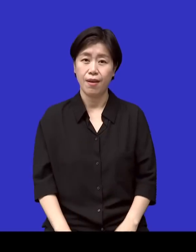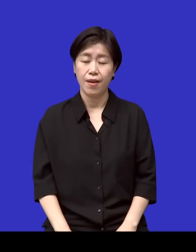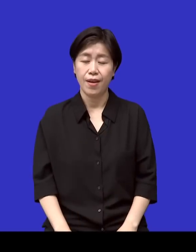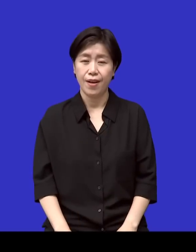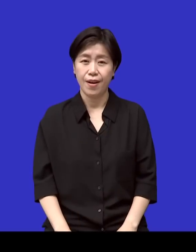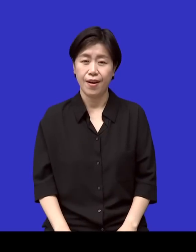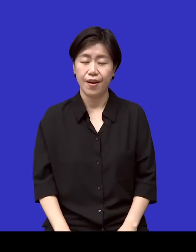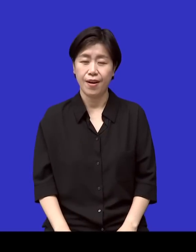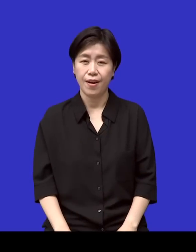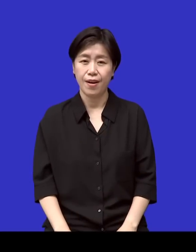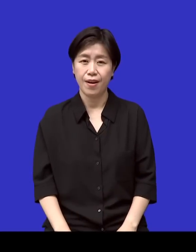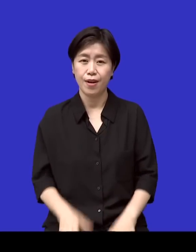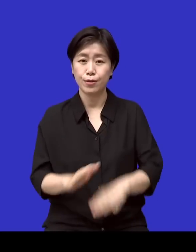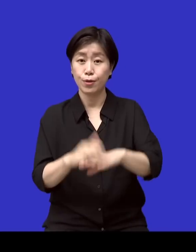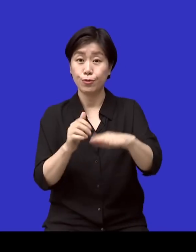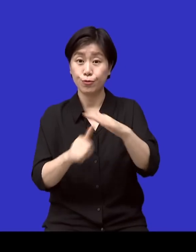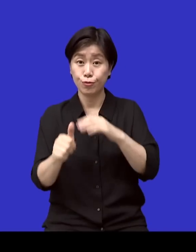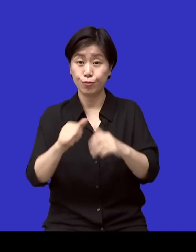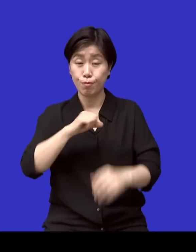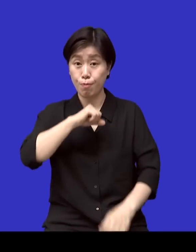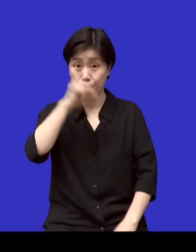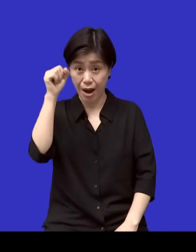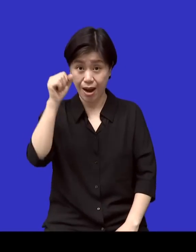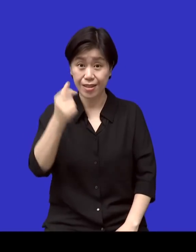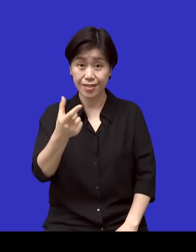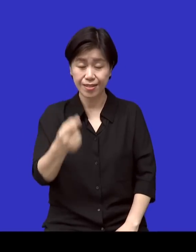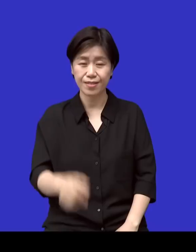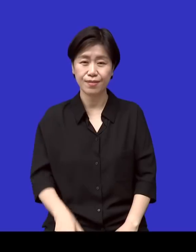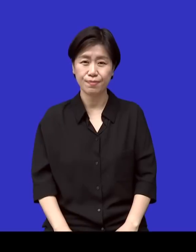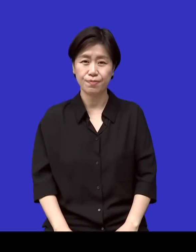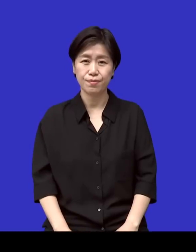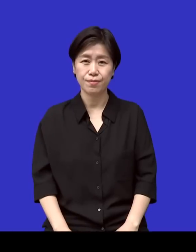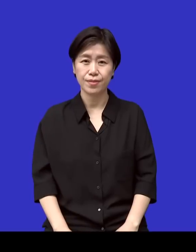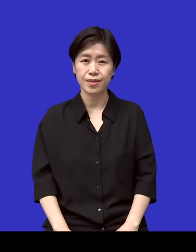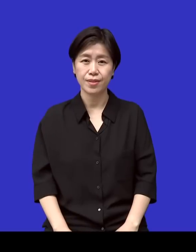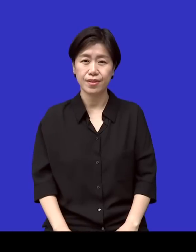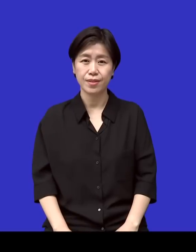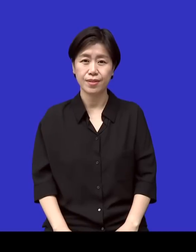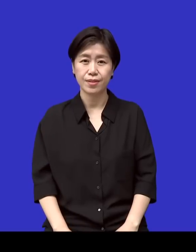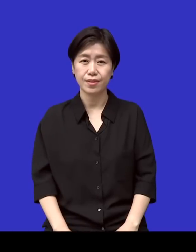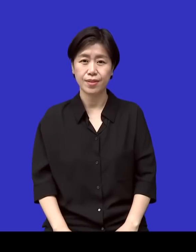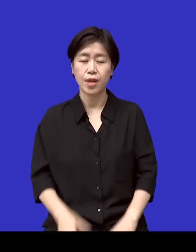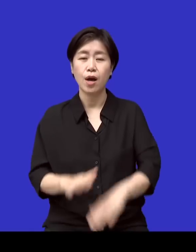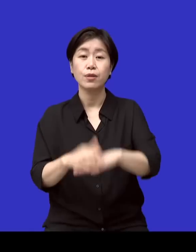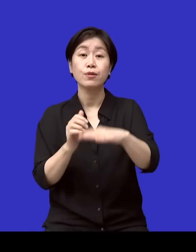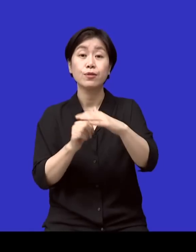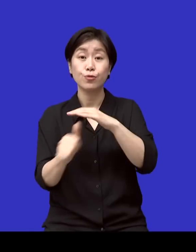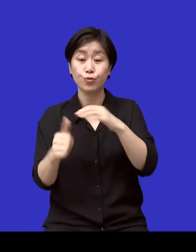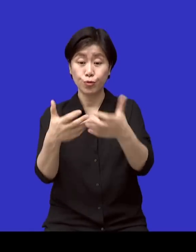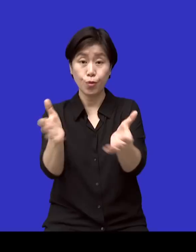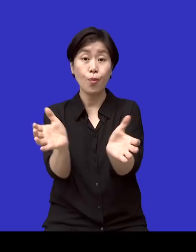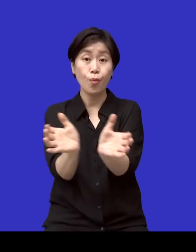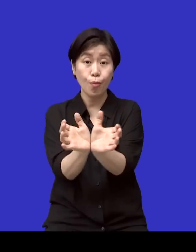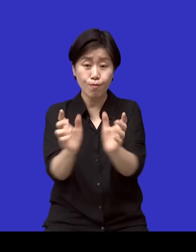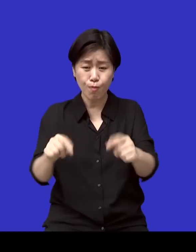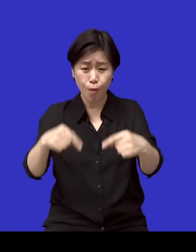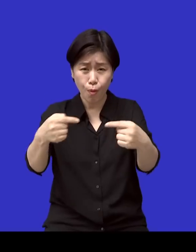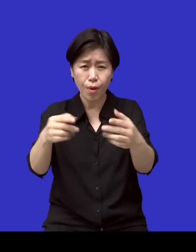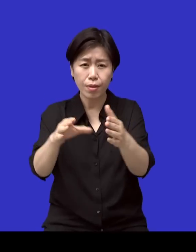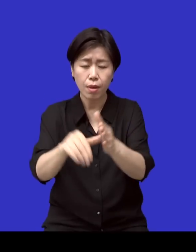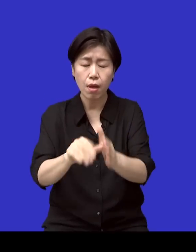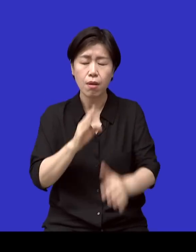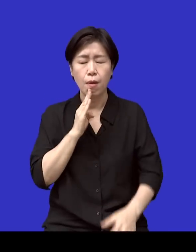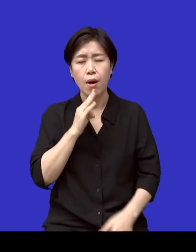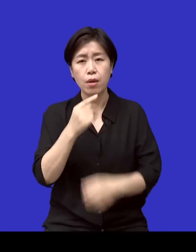태능 선수 처음 들어갈 때 어때요? 좀 힘들었던 부분이 없잖아 있어요. 사실 뭐든 항상 1년 차가 제일 힘든 것 같아요. 직장